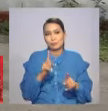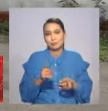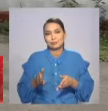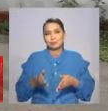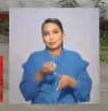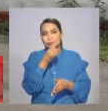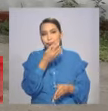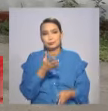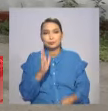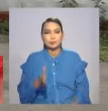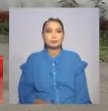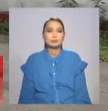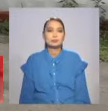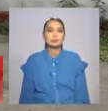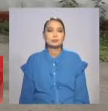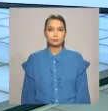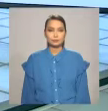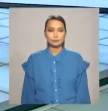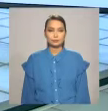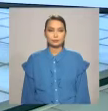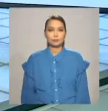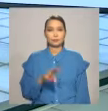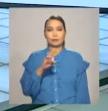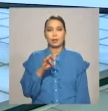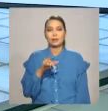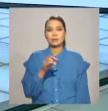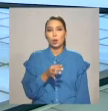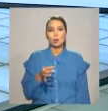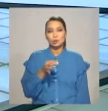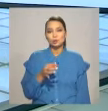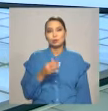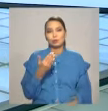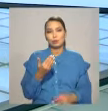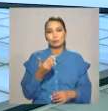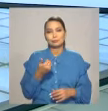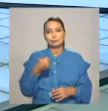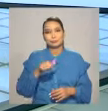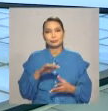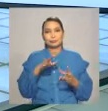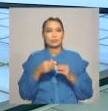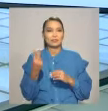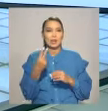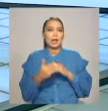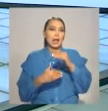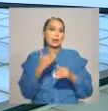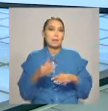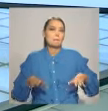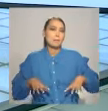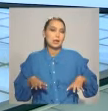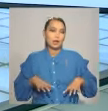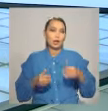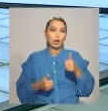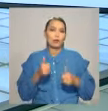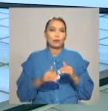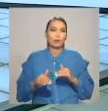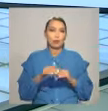Арман Якубов, Астана Таймс, Павлодар. Мангистауская область лидирует по итогам второго этапа марафона «Улуддала Жургы».